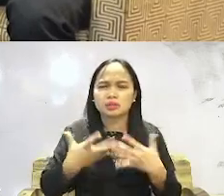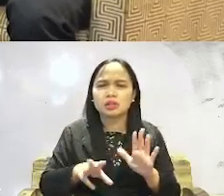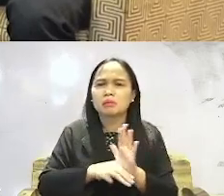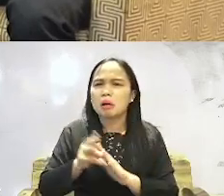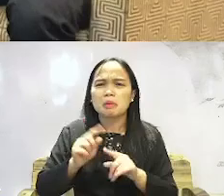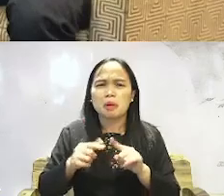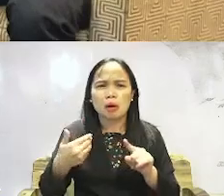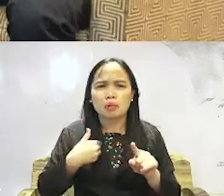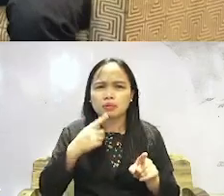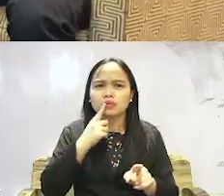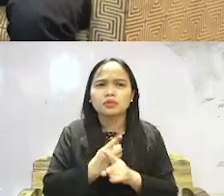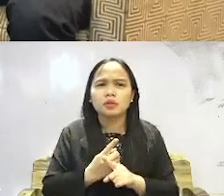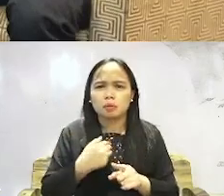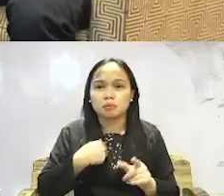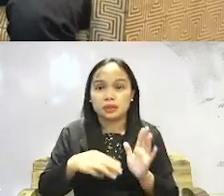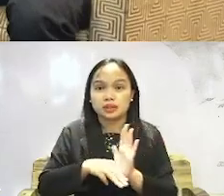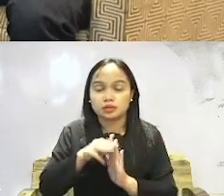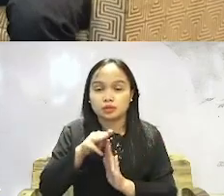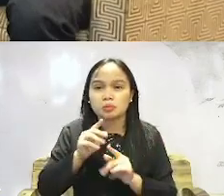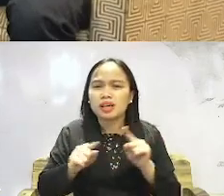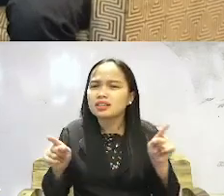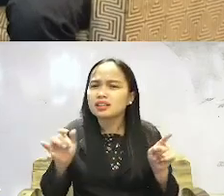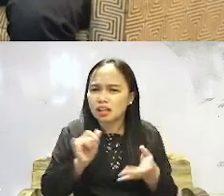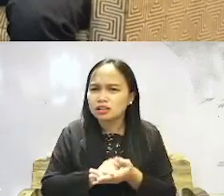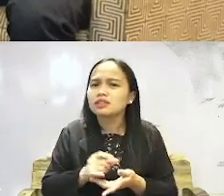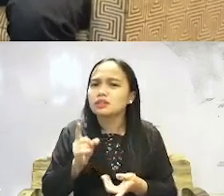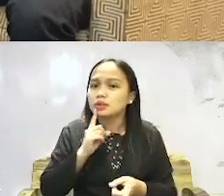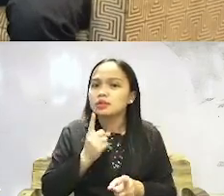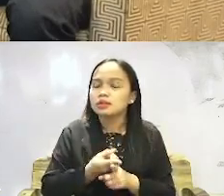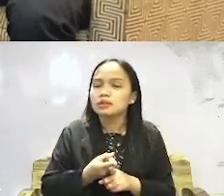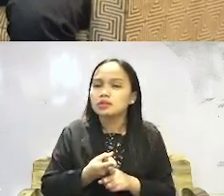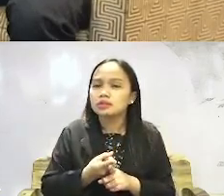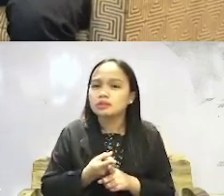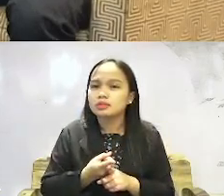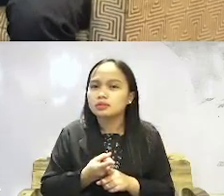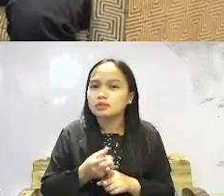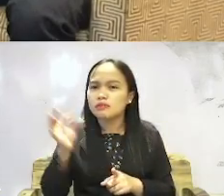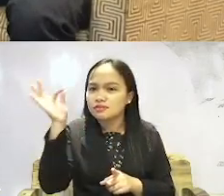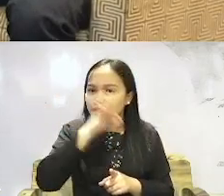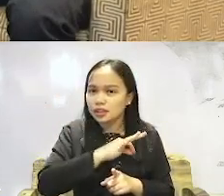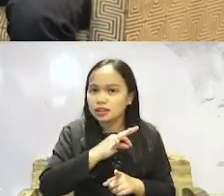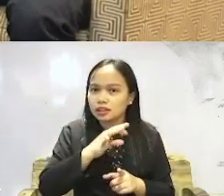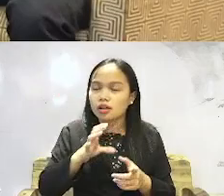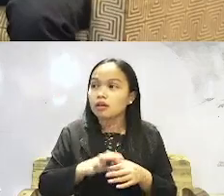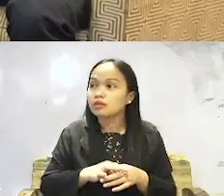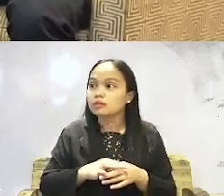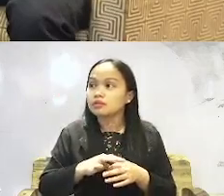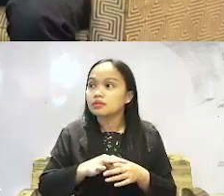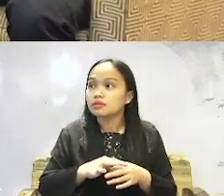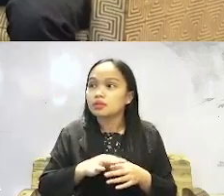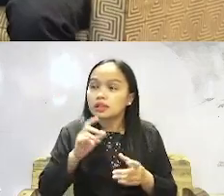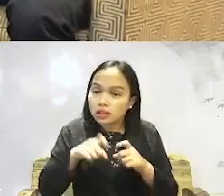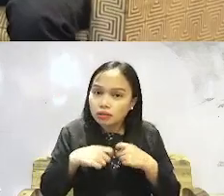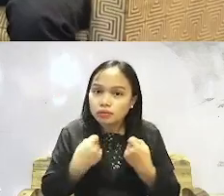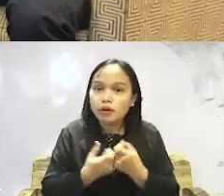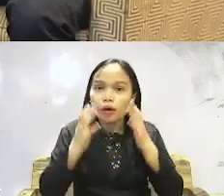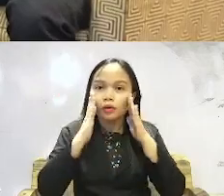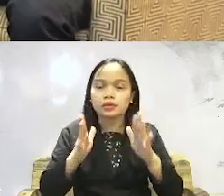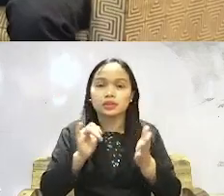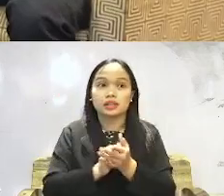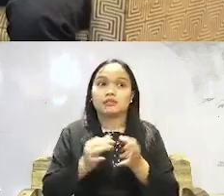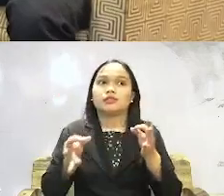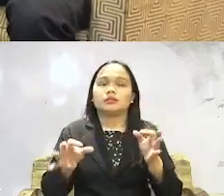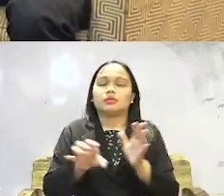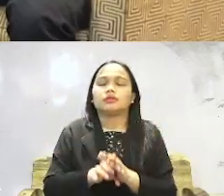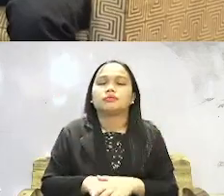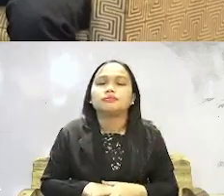pala. Yan ang nangyayari na, yan yung ginagawang fake ng mundo sa atin na team focus. Pag